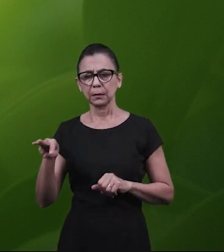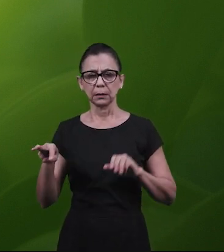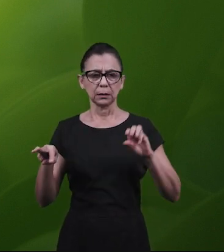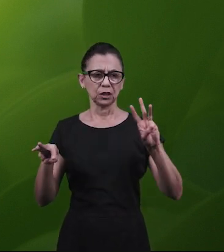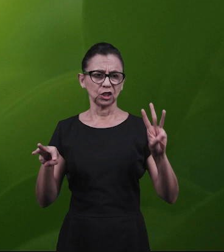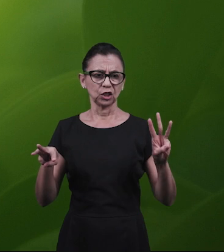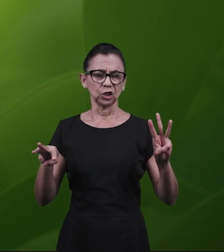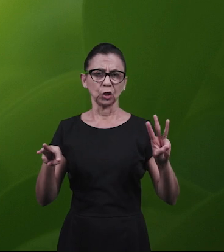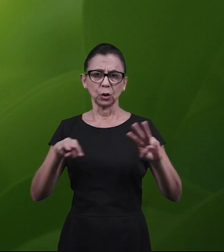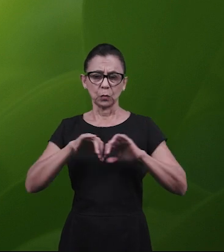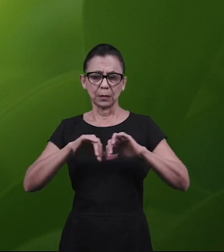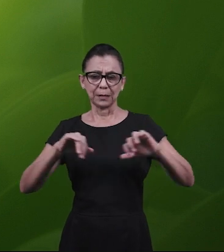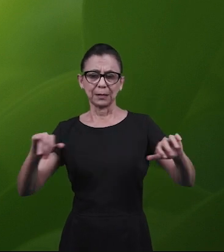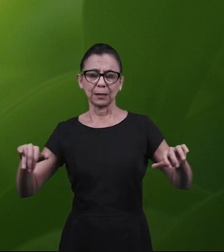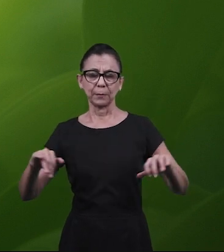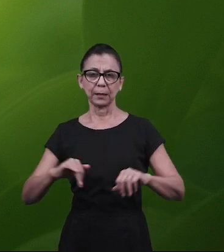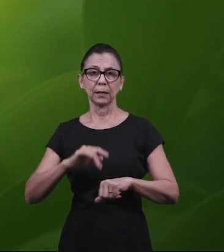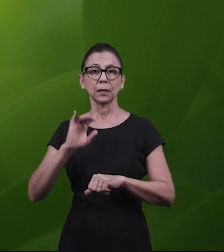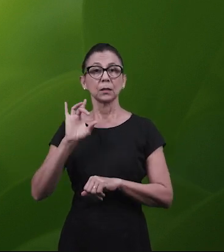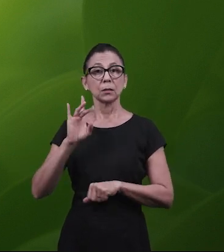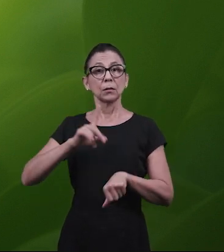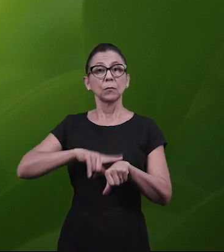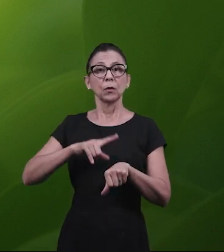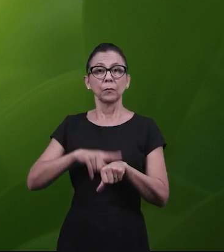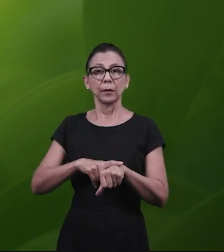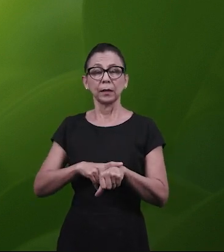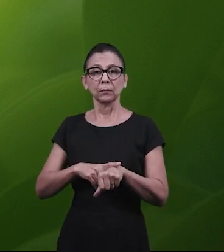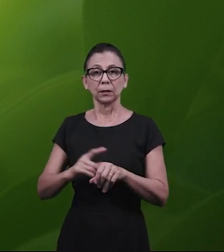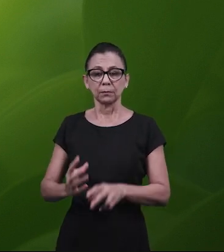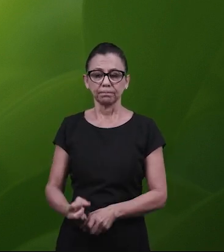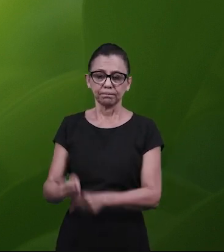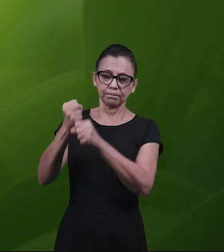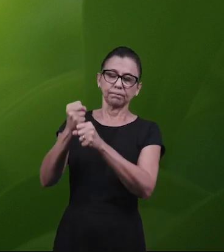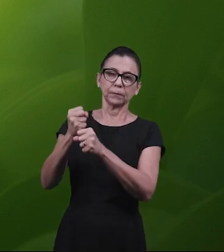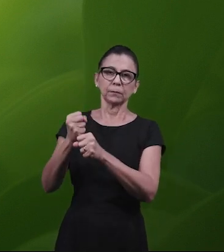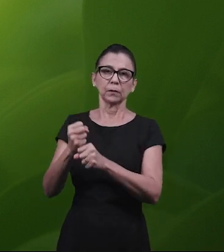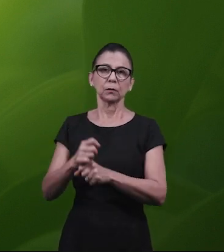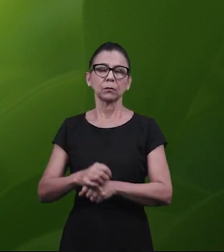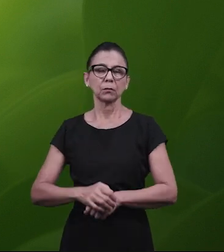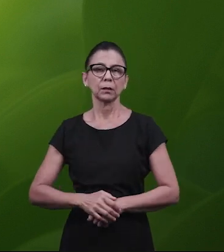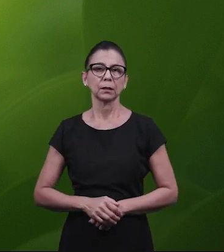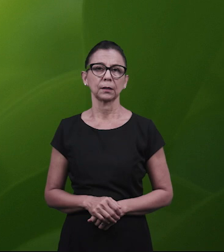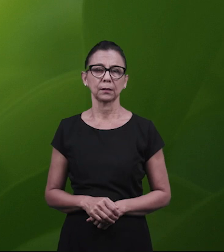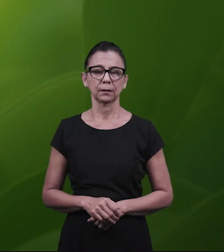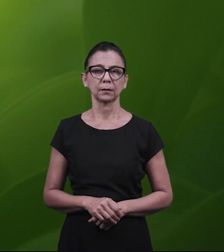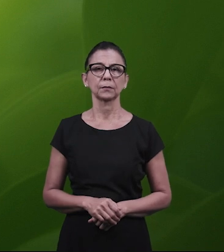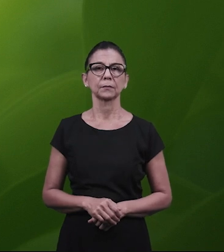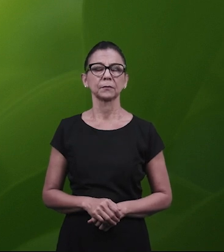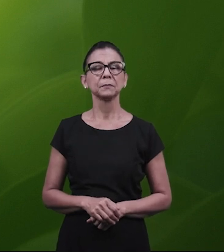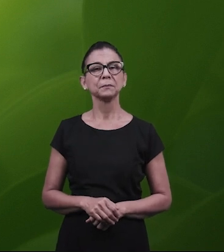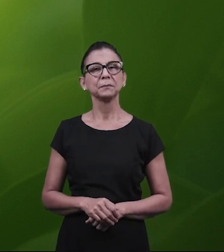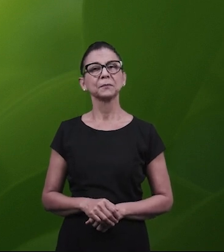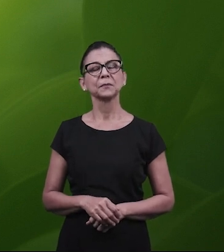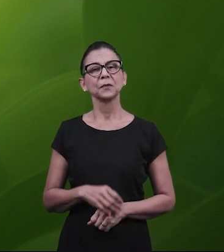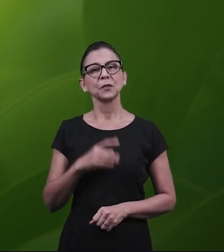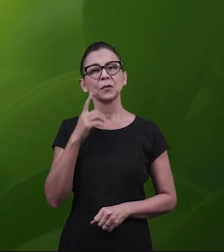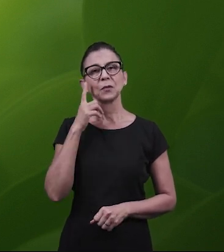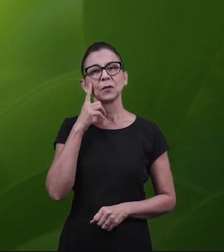c'était le moment de la moisson. C'est intéressant qu'il y a une opposition ici.